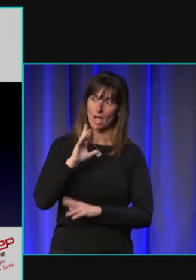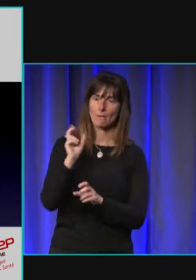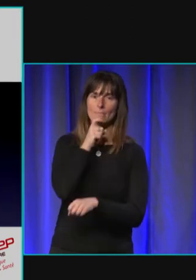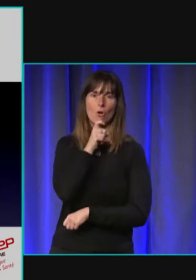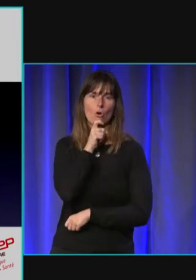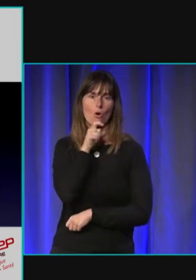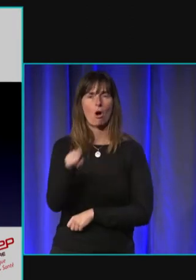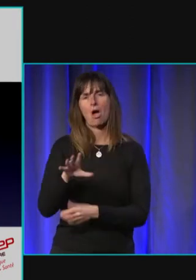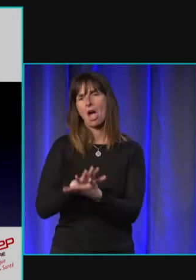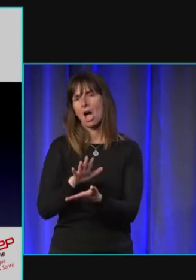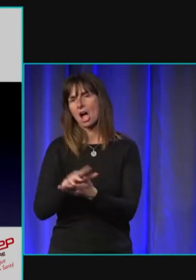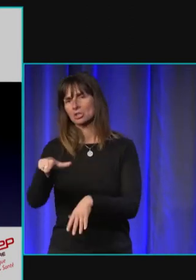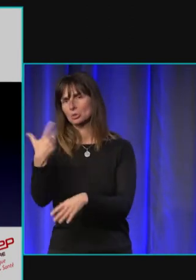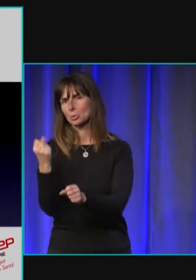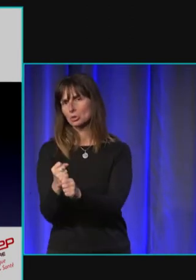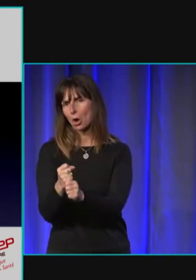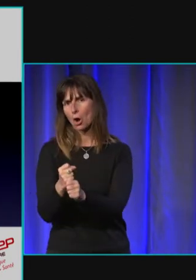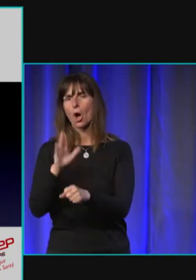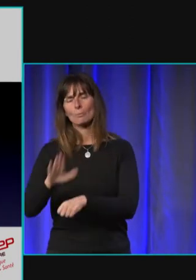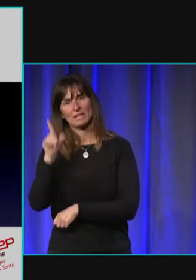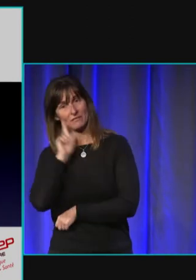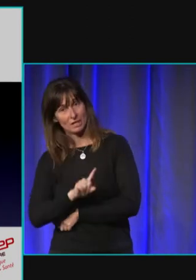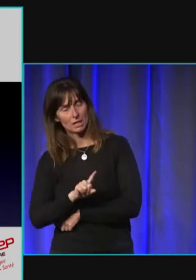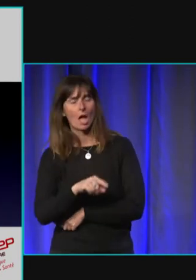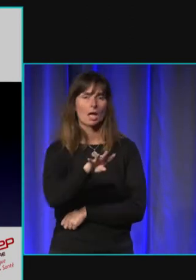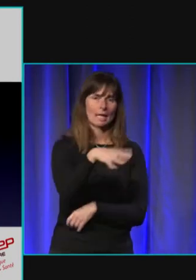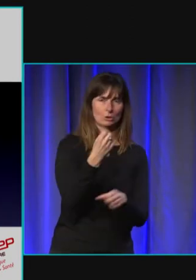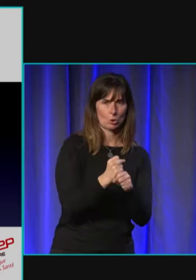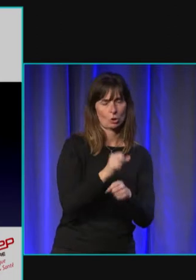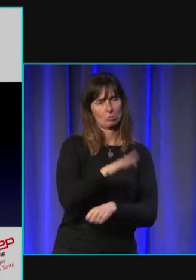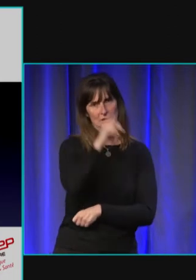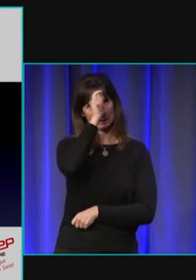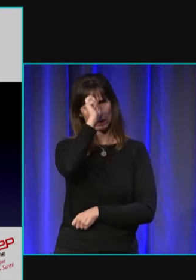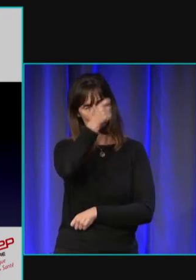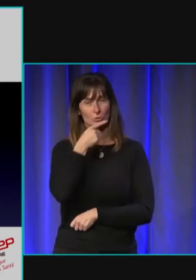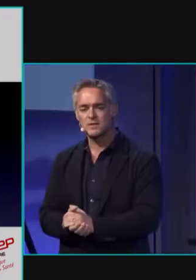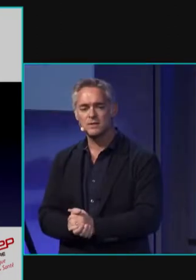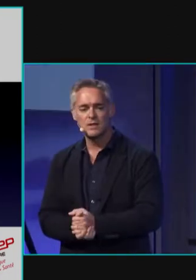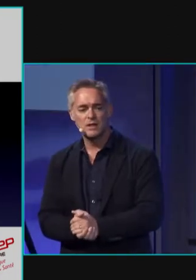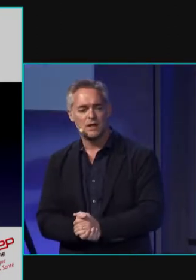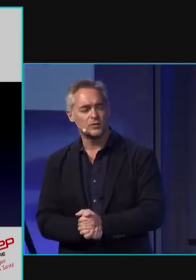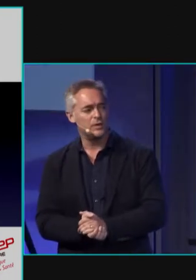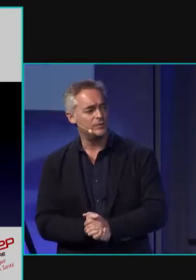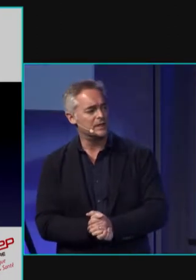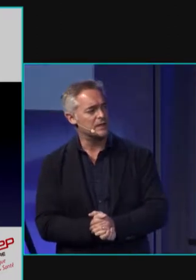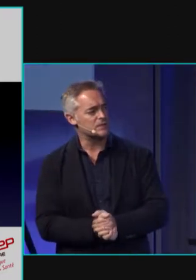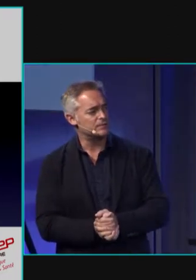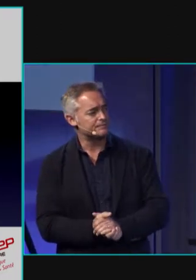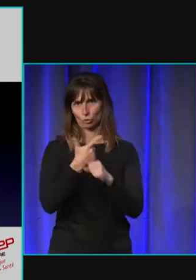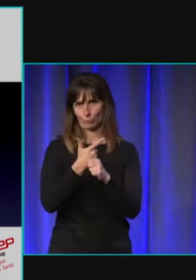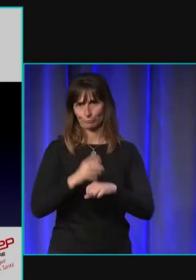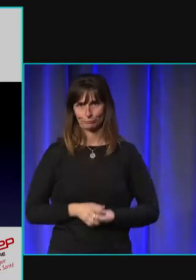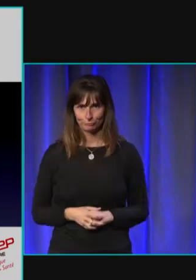lieu en moyenne à l'âge de 12 ans chez la fille et puis 14 ans chez le garçon, donc un décalage de 2 ans entre la fille et le